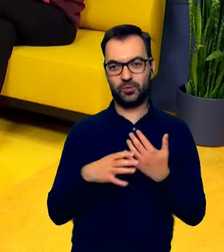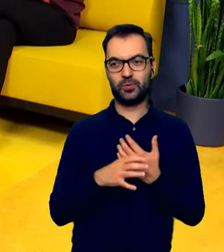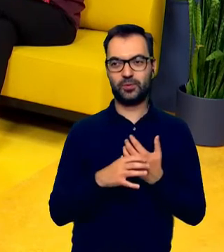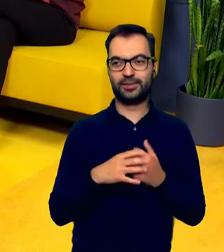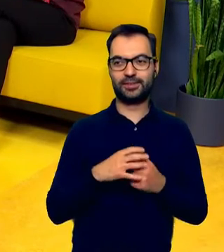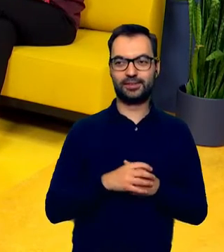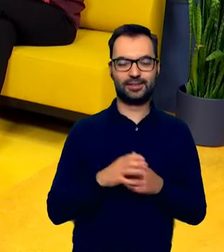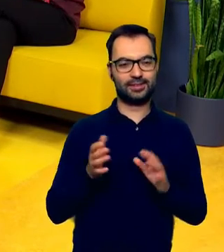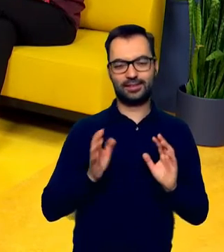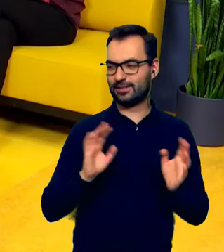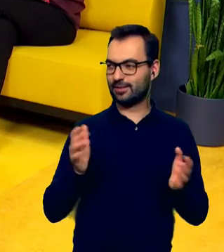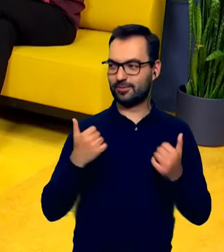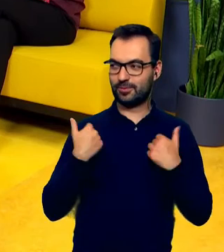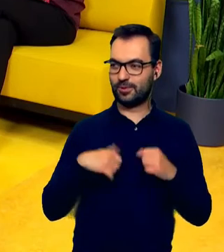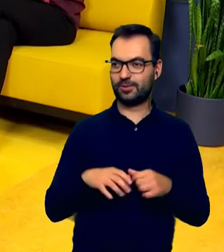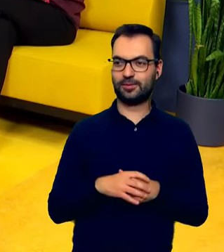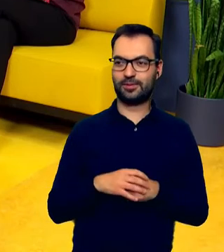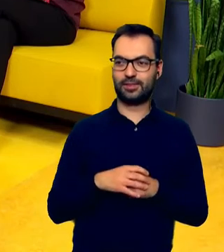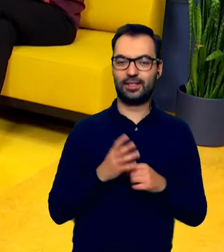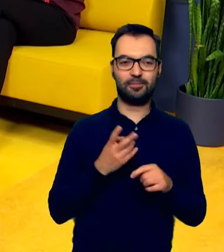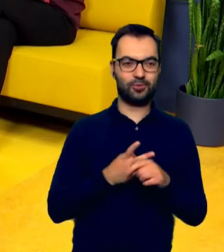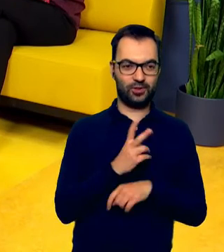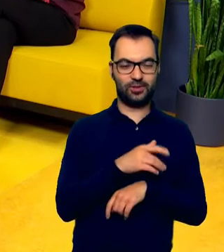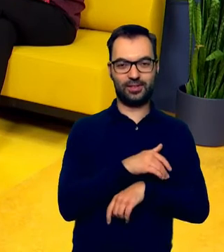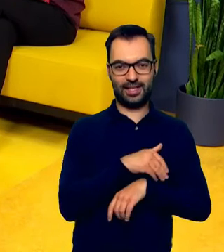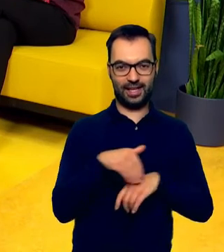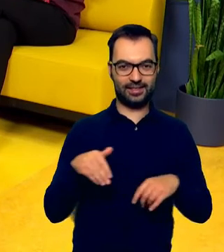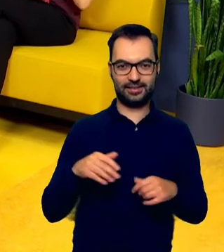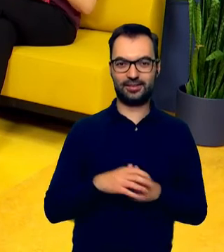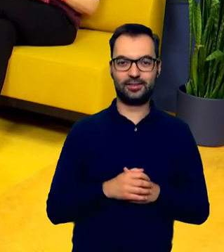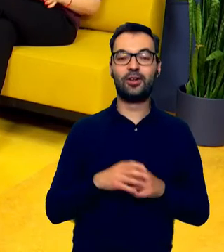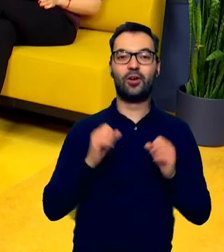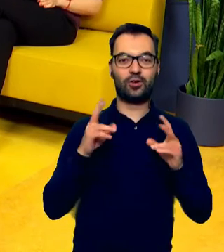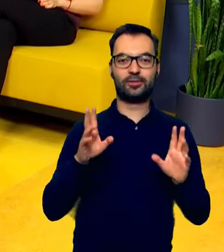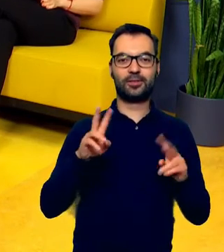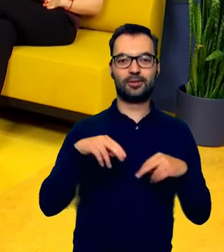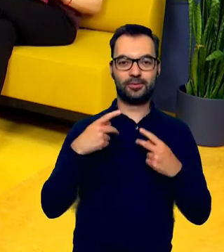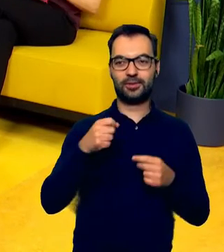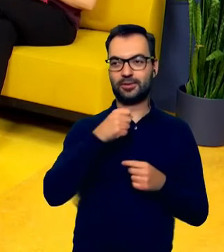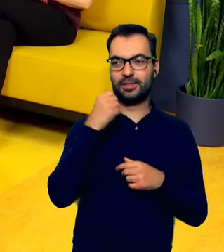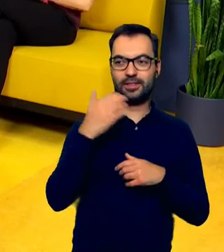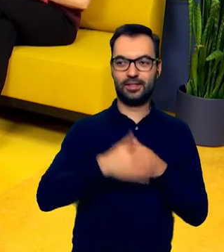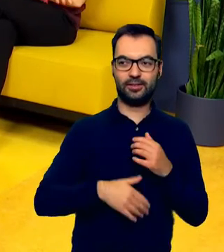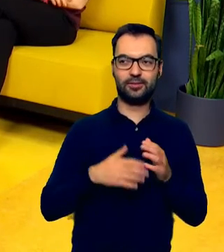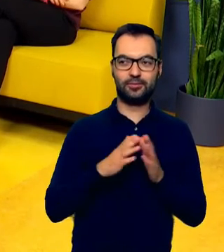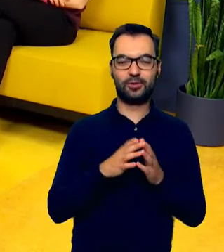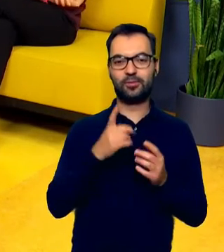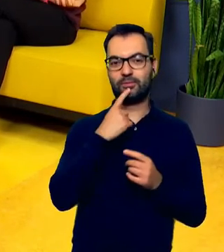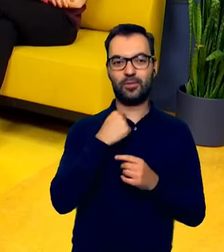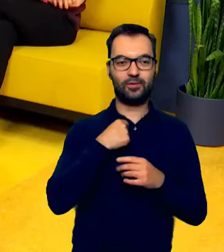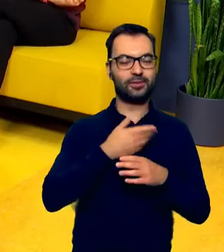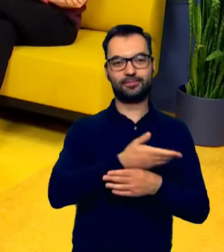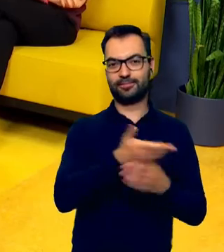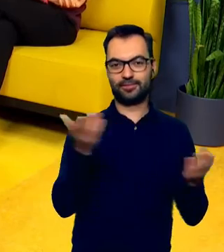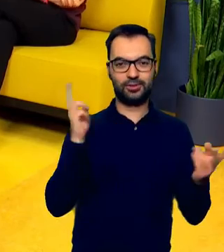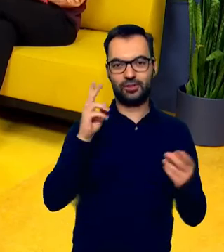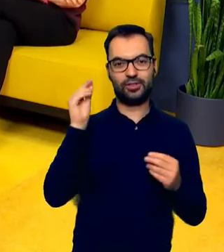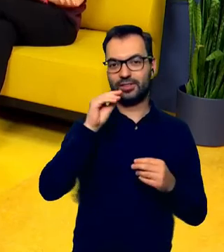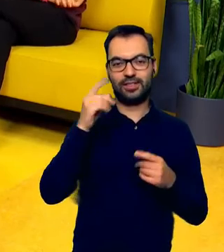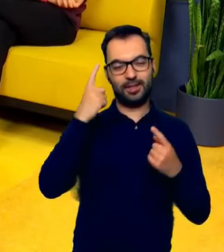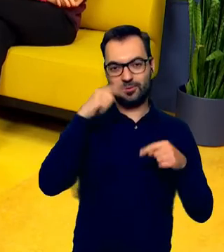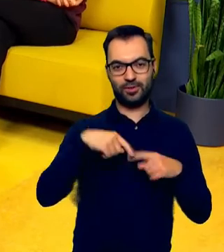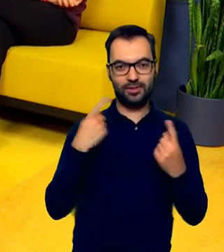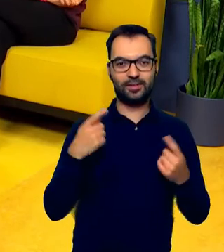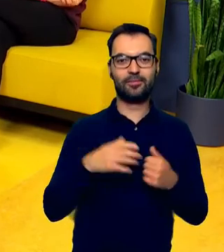jakby... Nie, co ty przekroczyłam cienką czerwoną linię? Nie. Dobra, to oddaję wam teraz głos na zakończenie. Proszę, powiedzcie wszystkim, którzy jeszcze nie